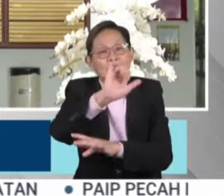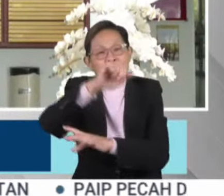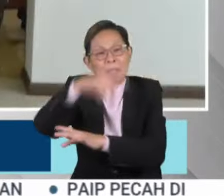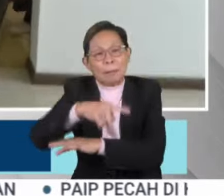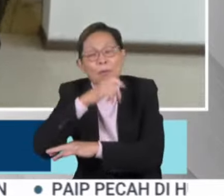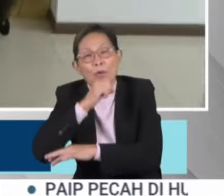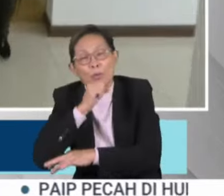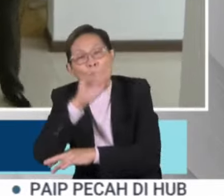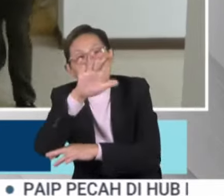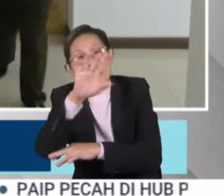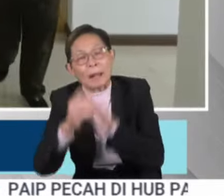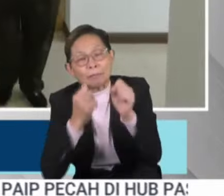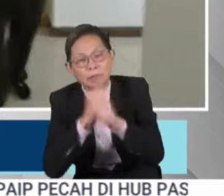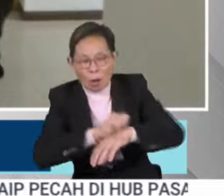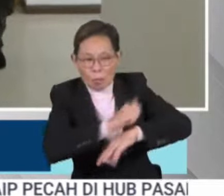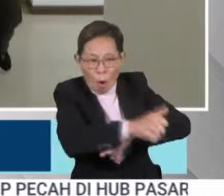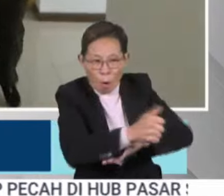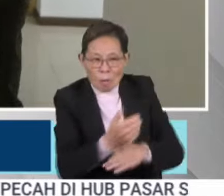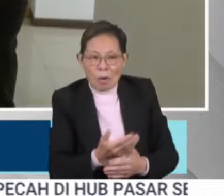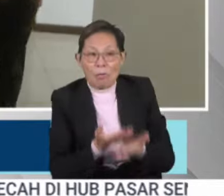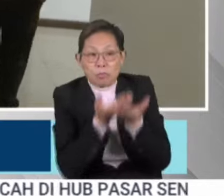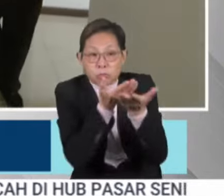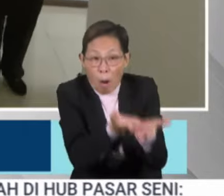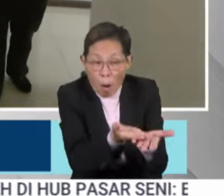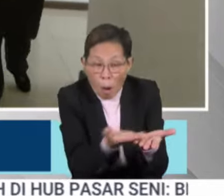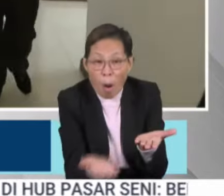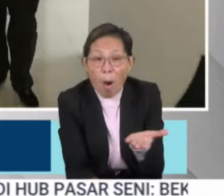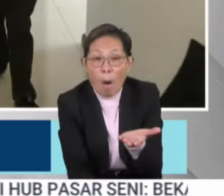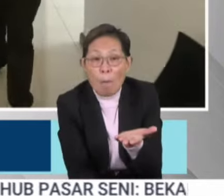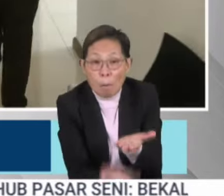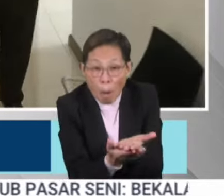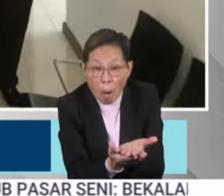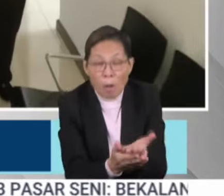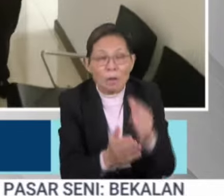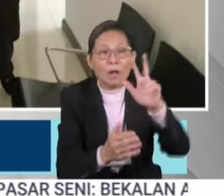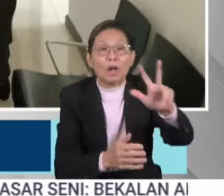Kong, 58 tahun, didakwa kemuka tuntutan berjumlah